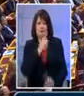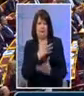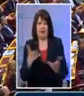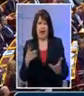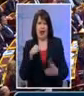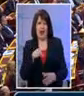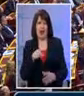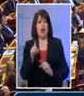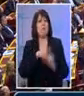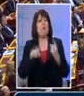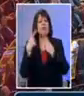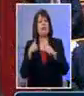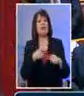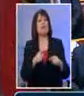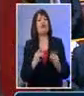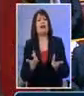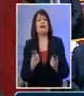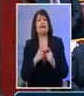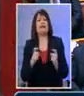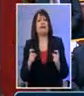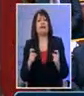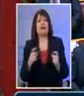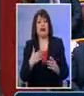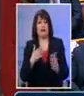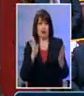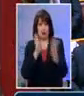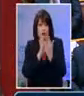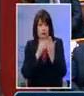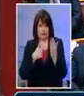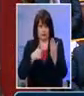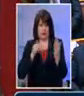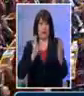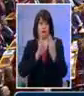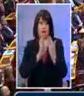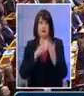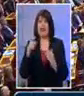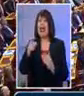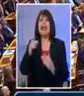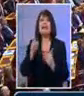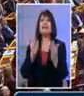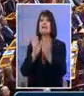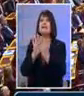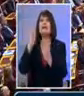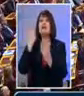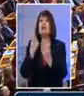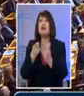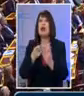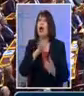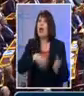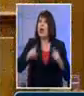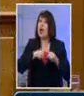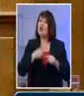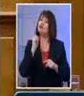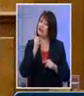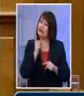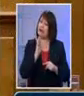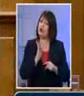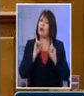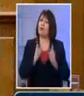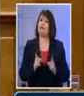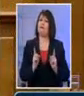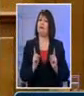αλλά ποια είναι η διαφορά σε σχέση με αυτό που εμείς αντιμετωπίζουμε και σε σχέση με αυτό που εσείς αντιμετωπίζατε και κρίνει ο ελληνικός λαός? Η